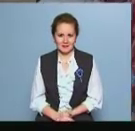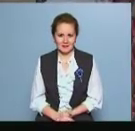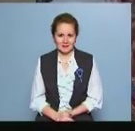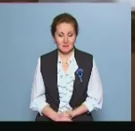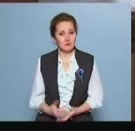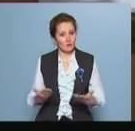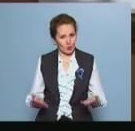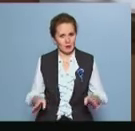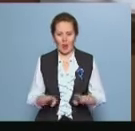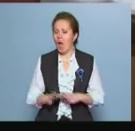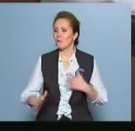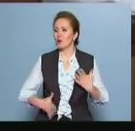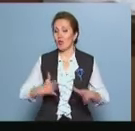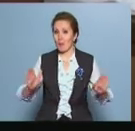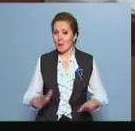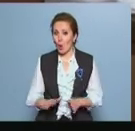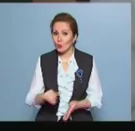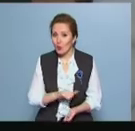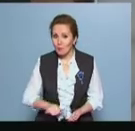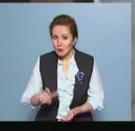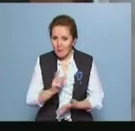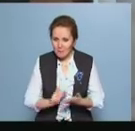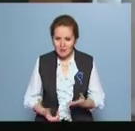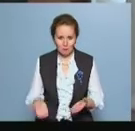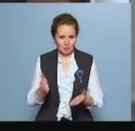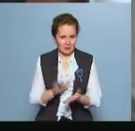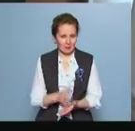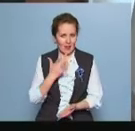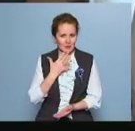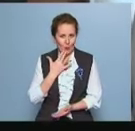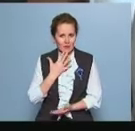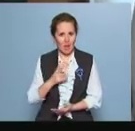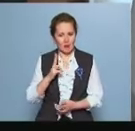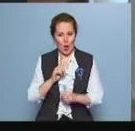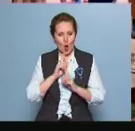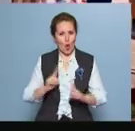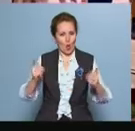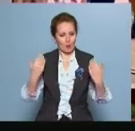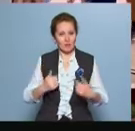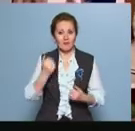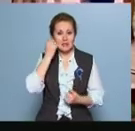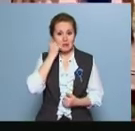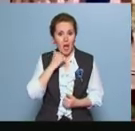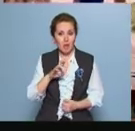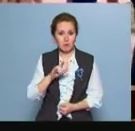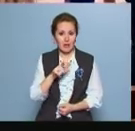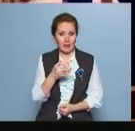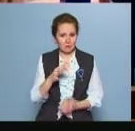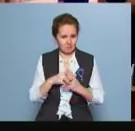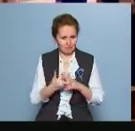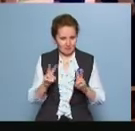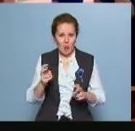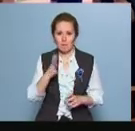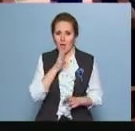Пожалуй, так эмоционально поют удмуртские песни и презентуют национальный колорит только в старых быгах, в центре удмуртской культуры. 5 лет назад